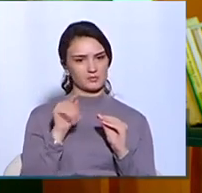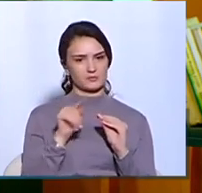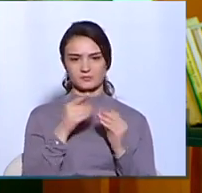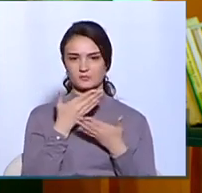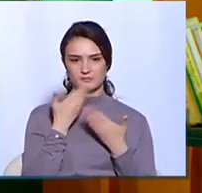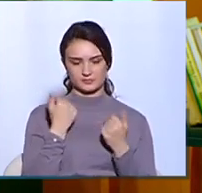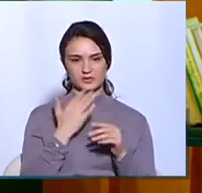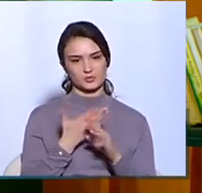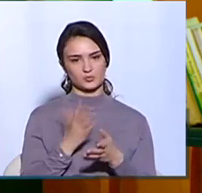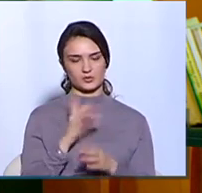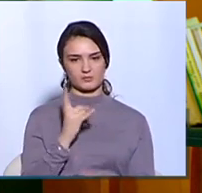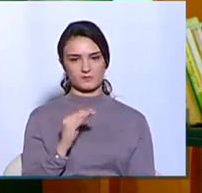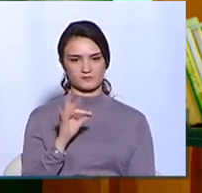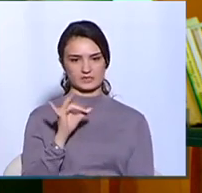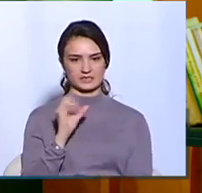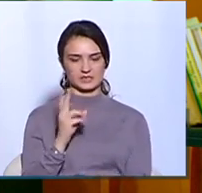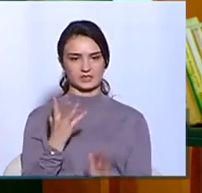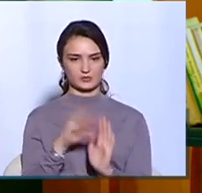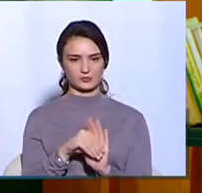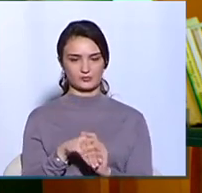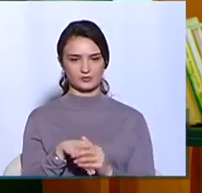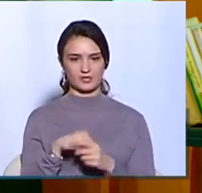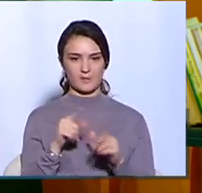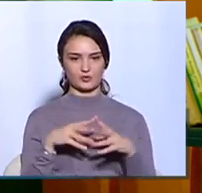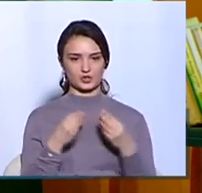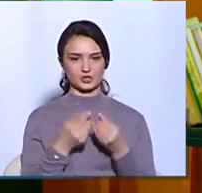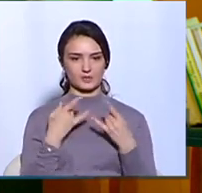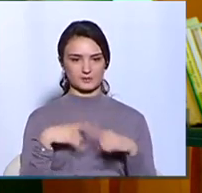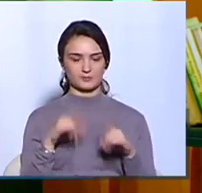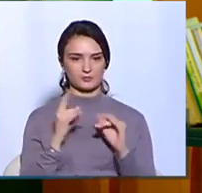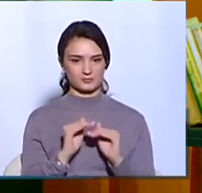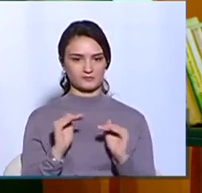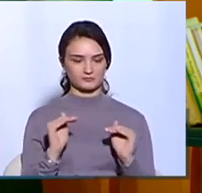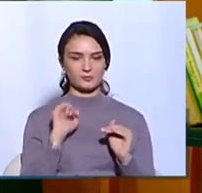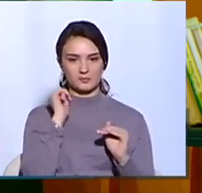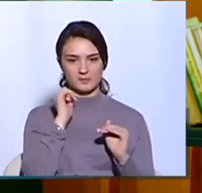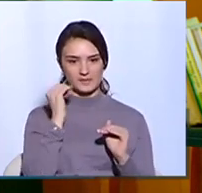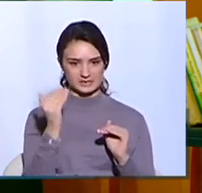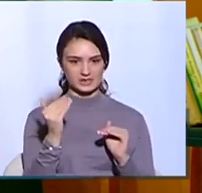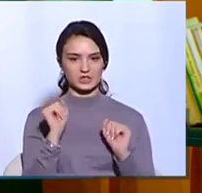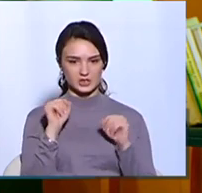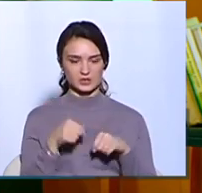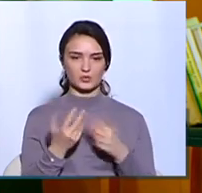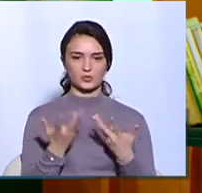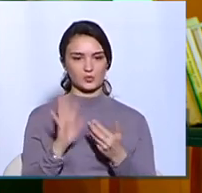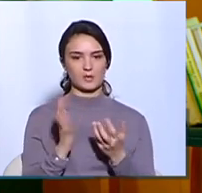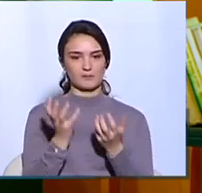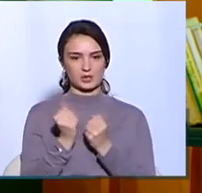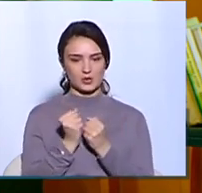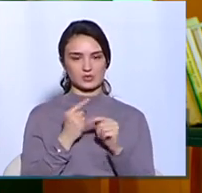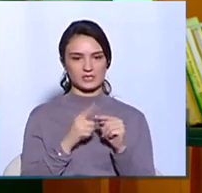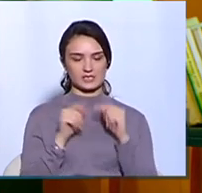აქვთ და არის თუ არა ბავშვი რისკის ჯგუფში, ანუ ამ ოჯახში დაბადებული ბავშვი, ბებიასგან შესაძლოა თუ არა მიიღოს